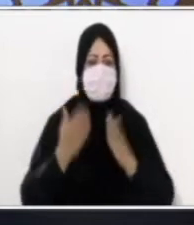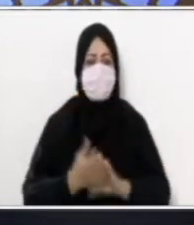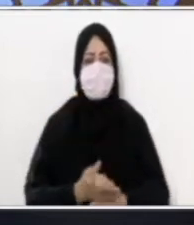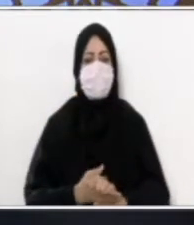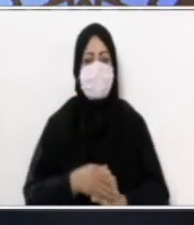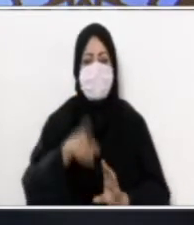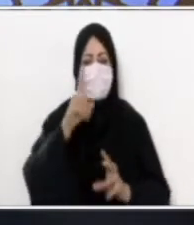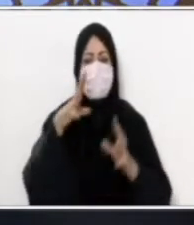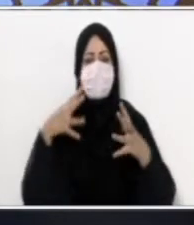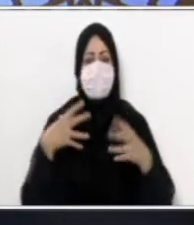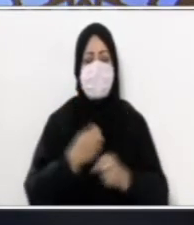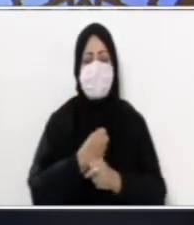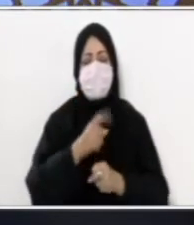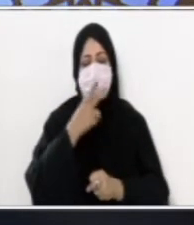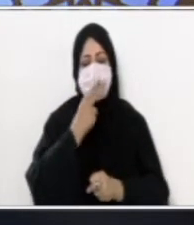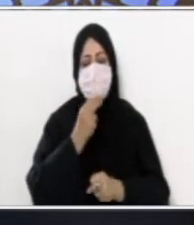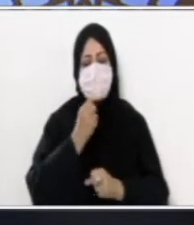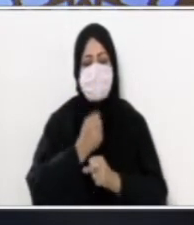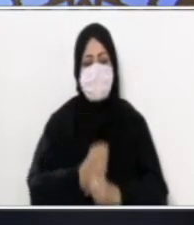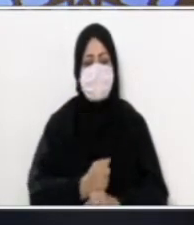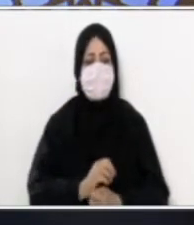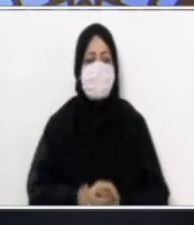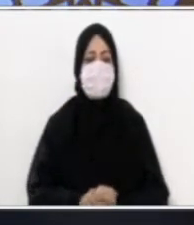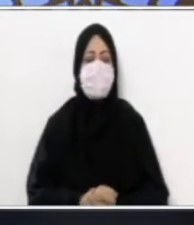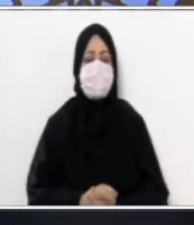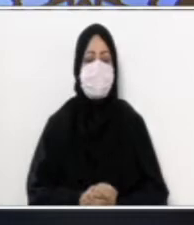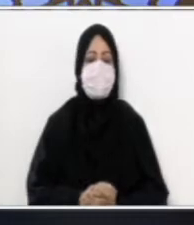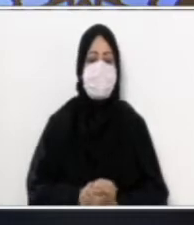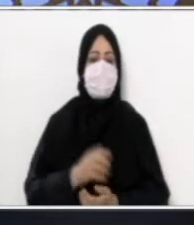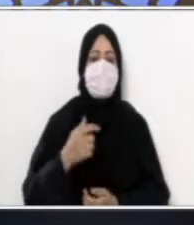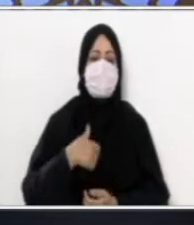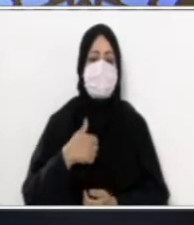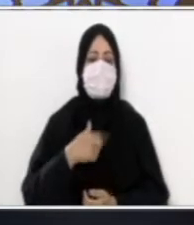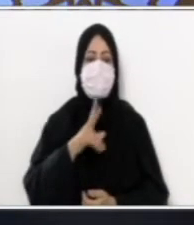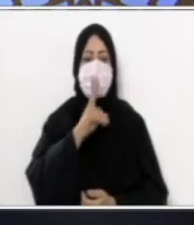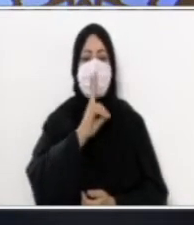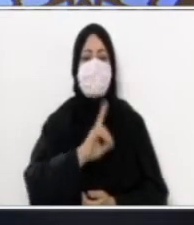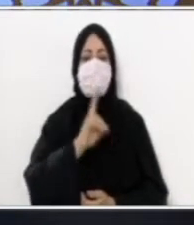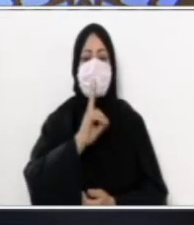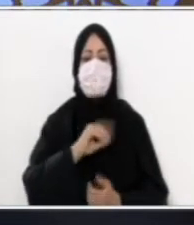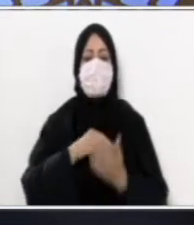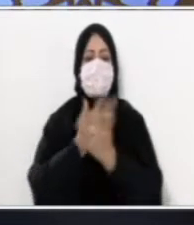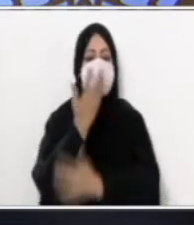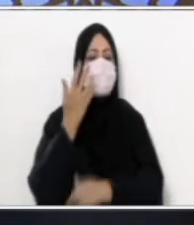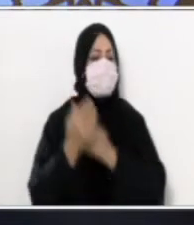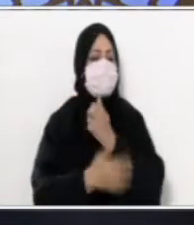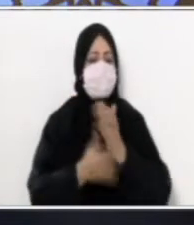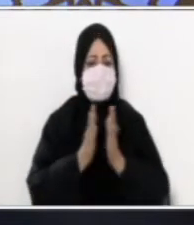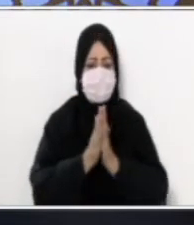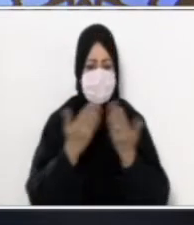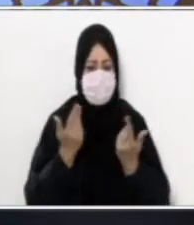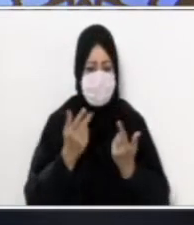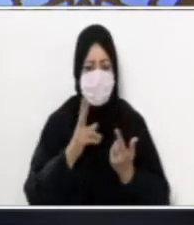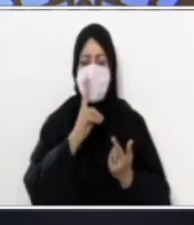بالله طاهر وبيقرا القرآن لكن مش متوضي. يجي الحق يقرا القرآن. يبي يقرا من حفظه ولا من